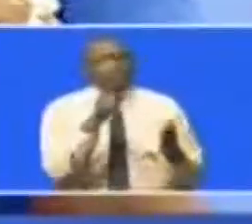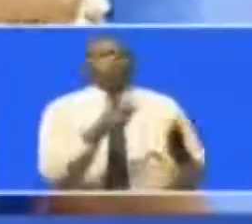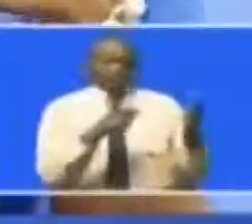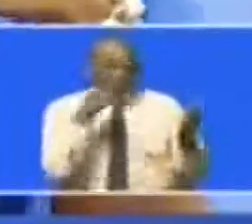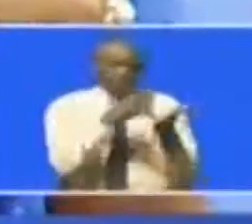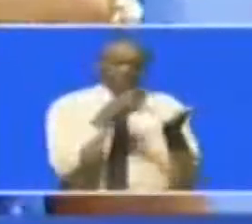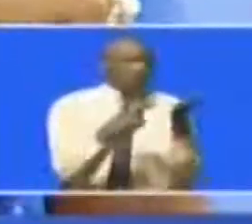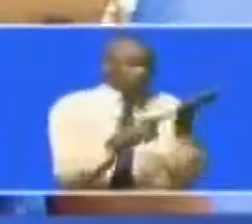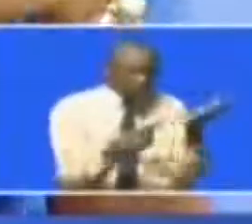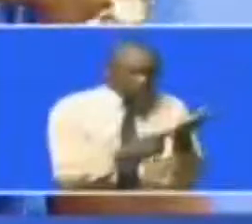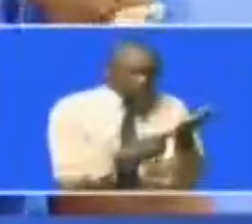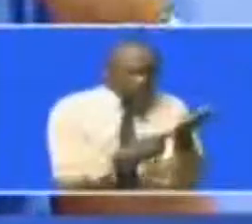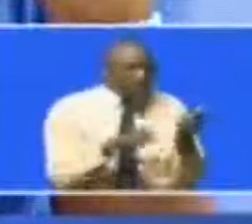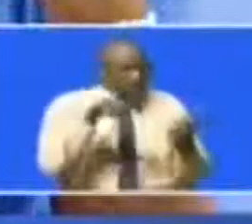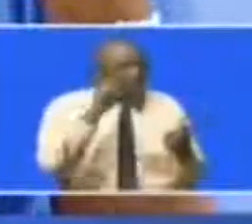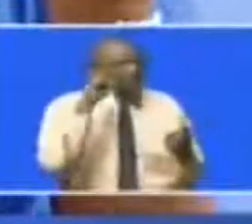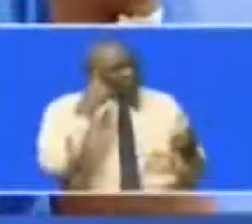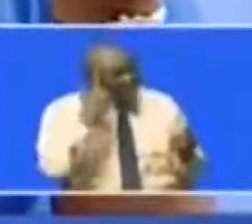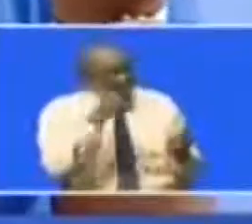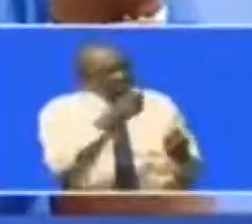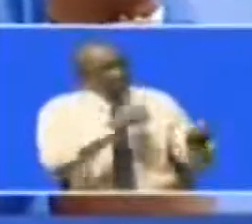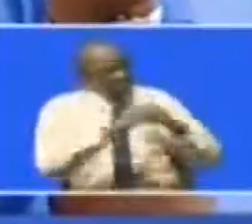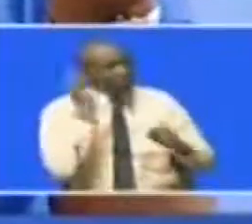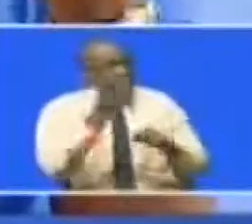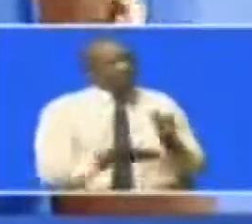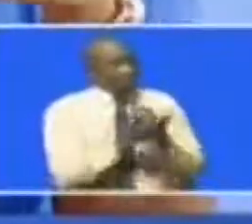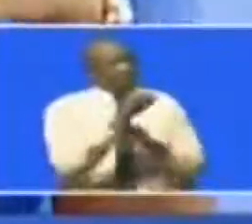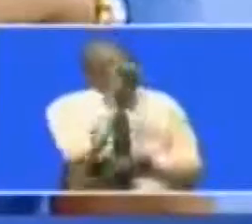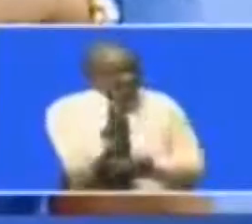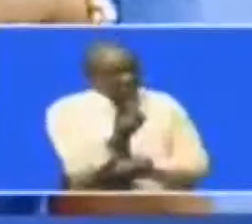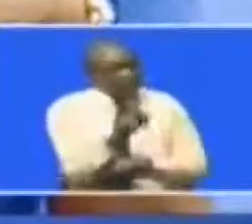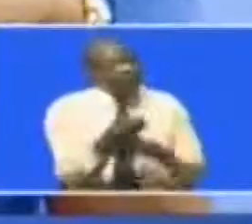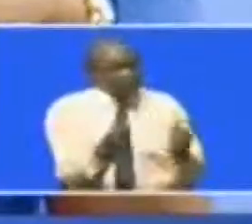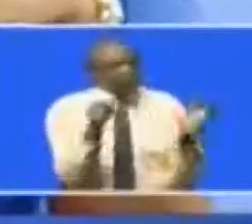teknolojia. Je, unadhani hiyo hatua hiyo itasaidia kwa kuangalia vile